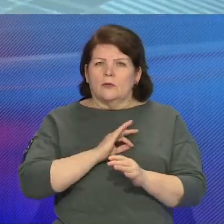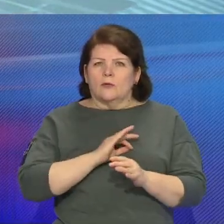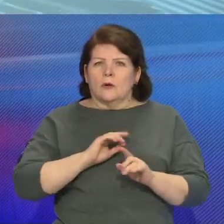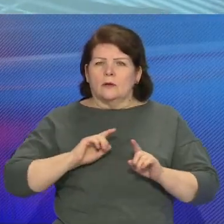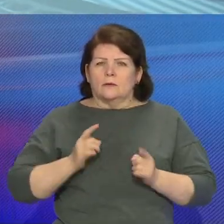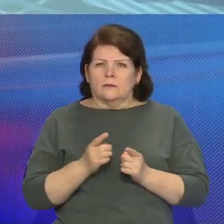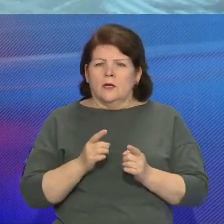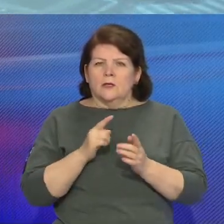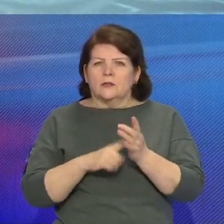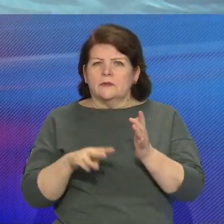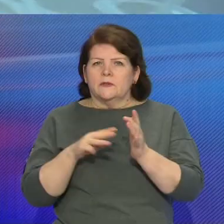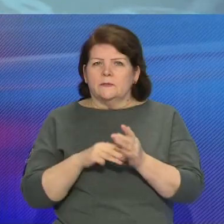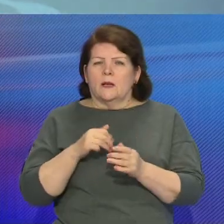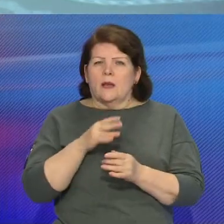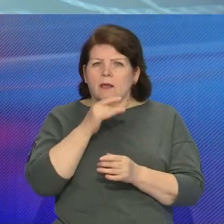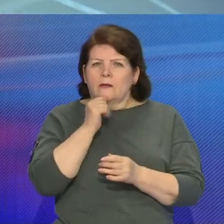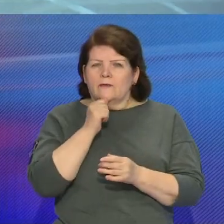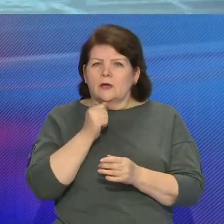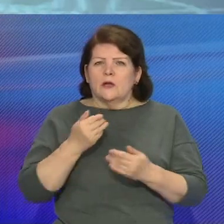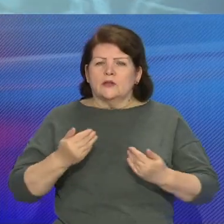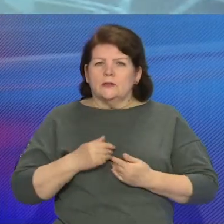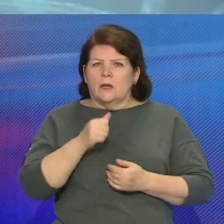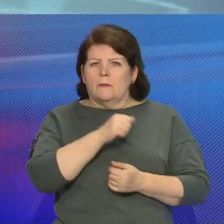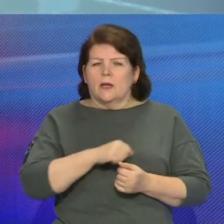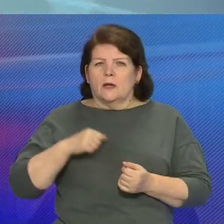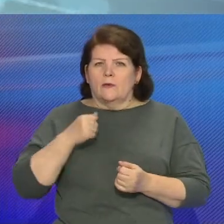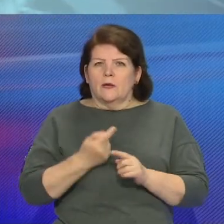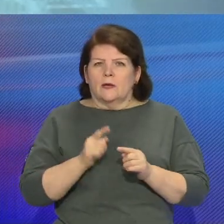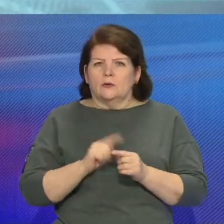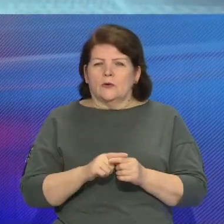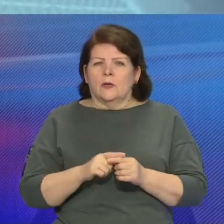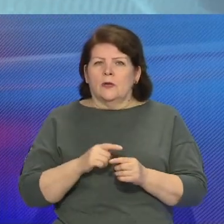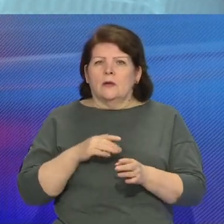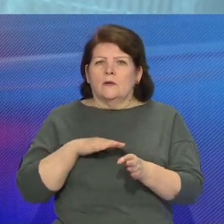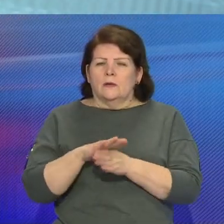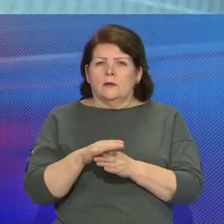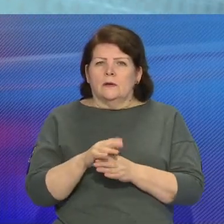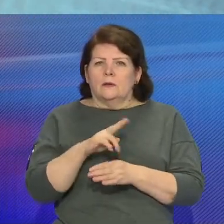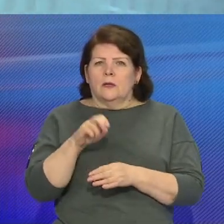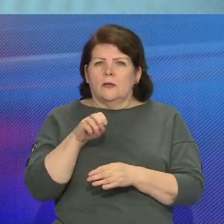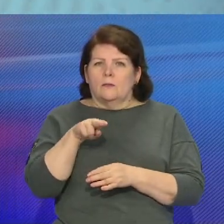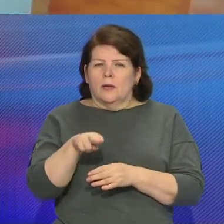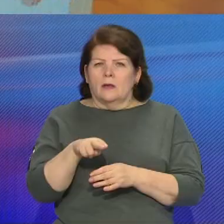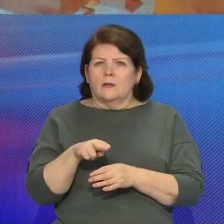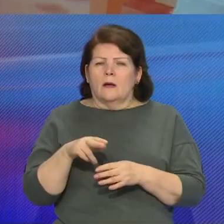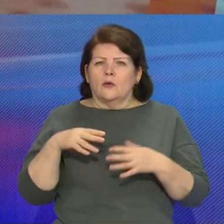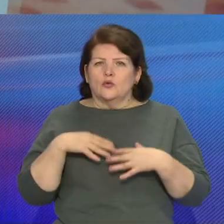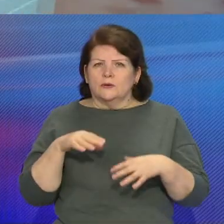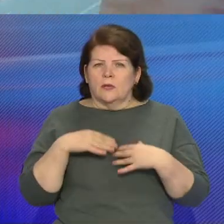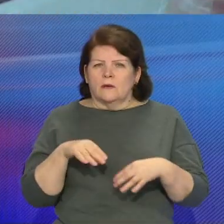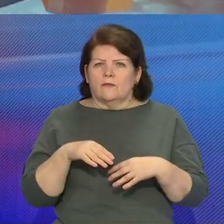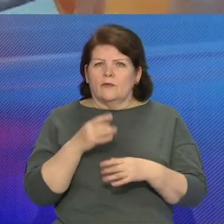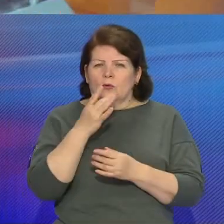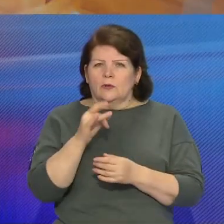60-гадовага жыхара Магілёўшчыны, які ў жніўні гэтага года здзейсніў ДТЗ на вуліцы Паўднёвай у Гродні. Як паказаў медыцынскі агляд